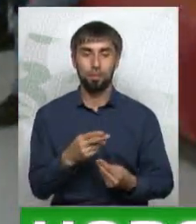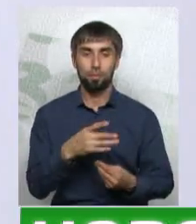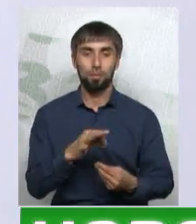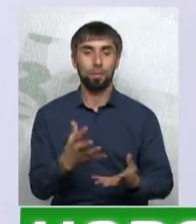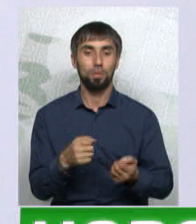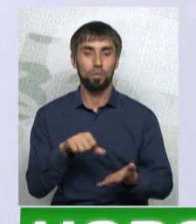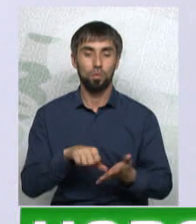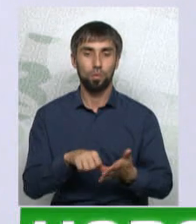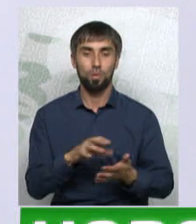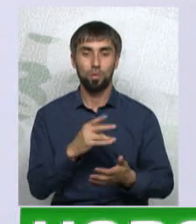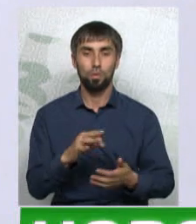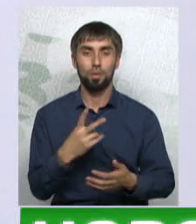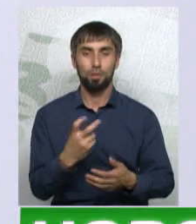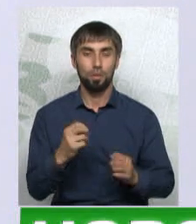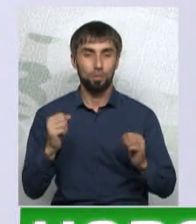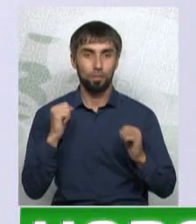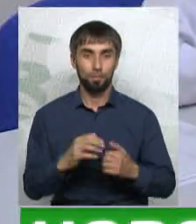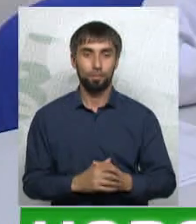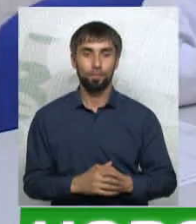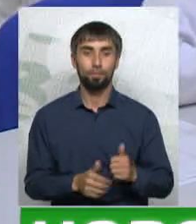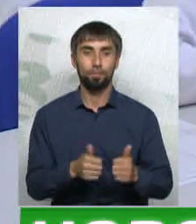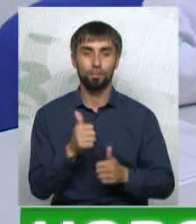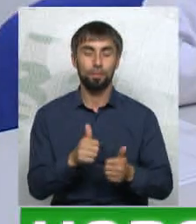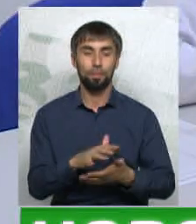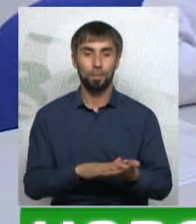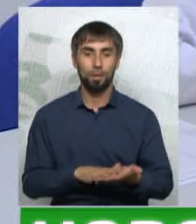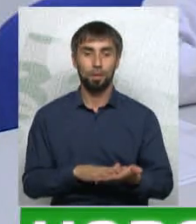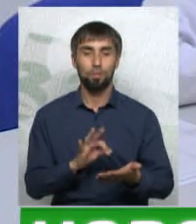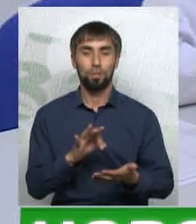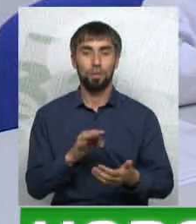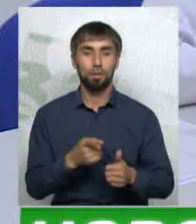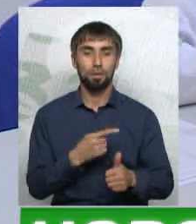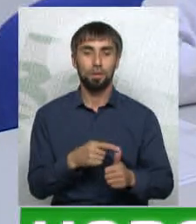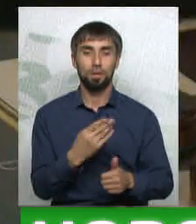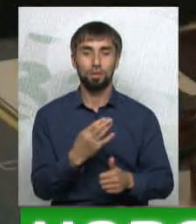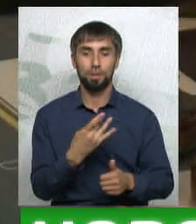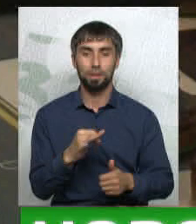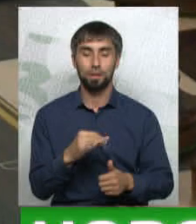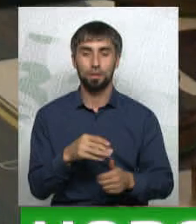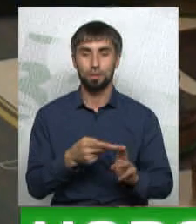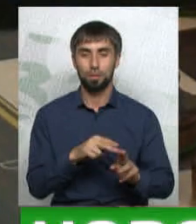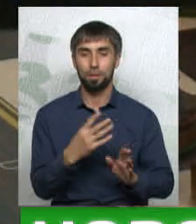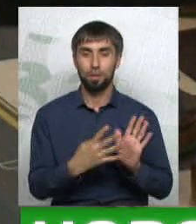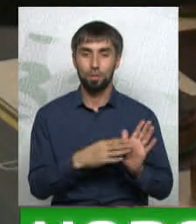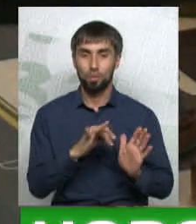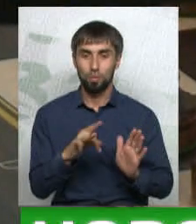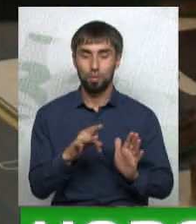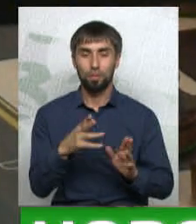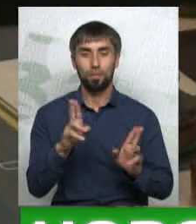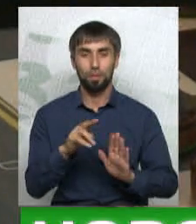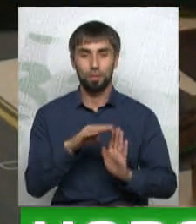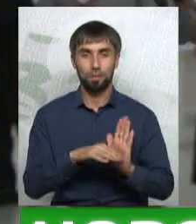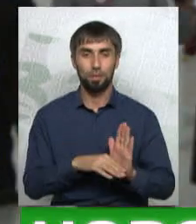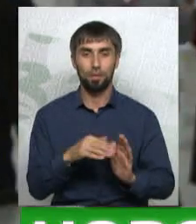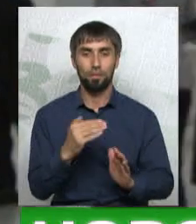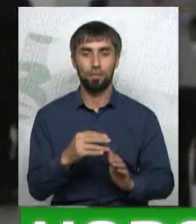шахматам принимает участие около 200 спортсменов. Состязания проводятся по швейцарской системе в 9 туров в соответствии с действующими правилами